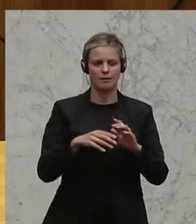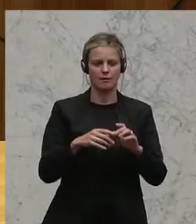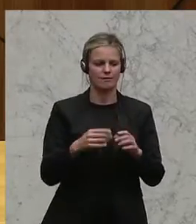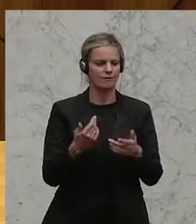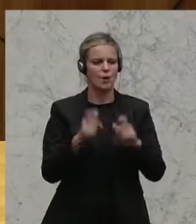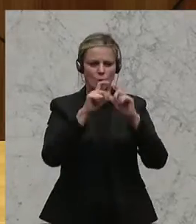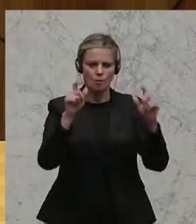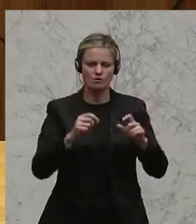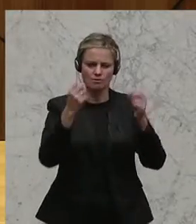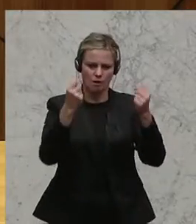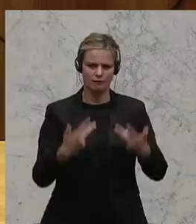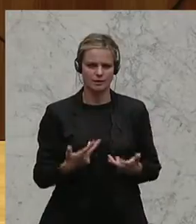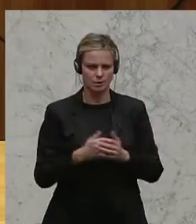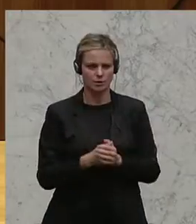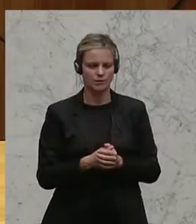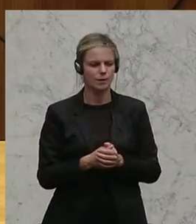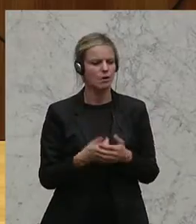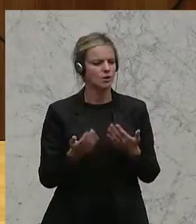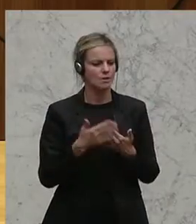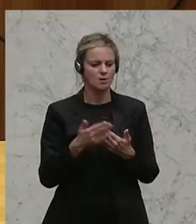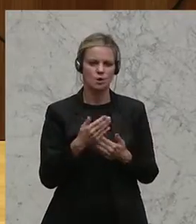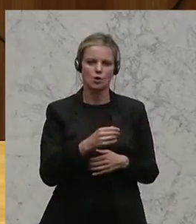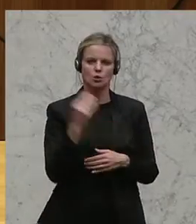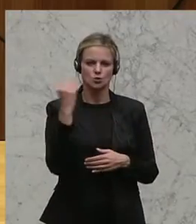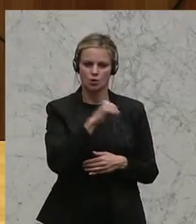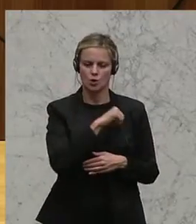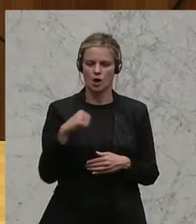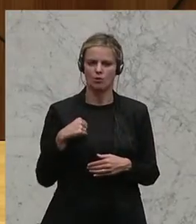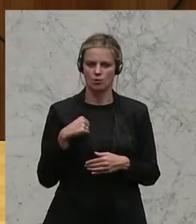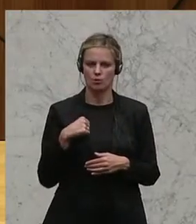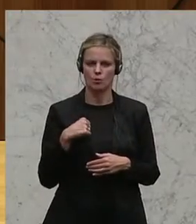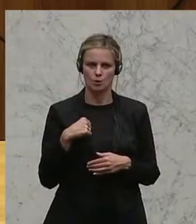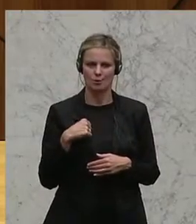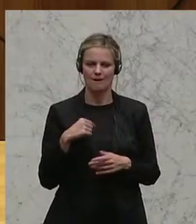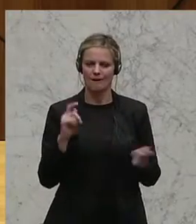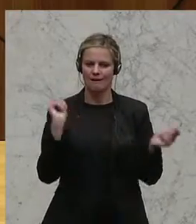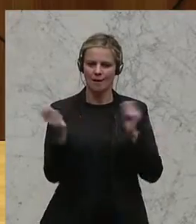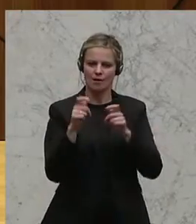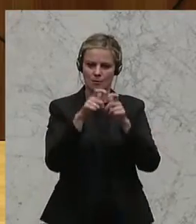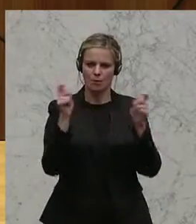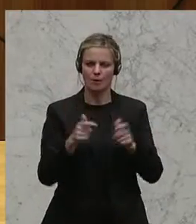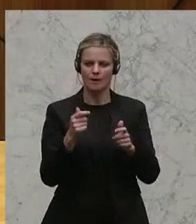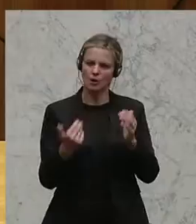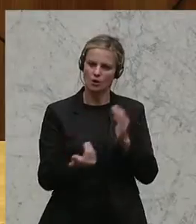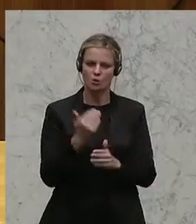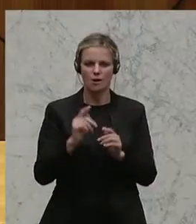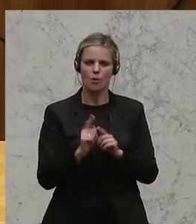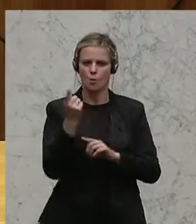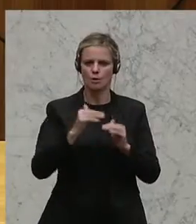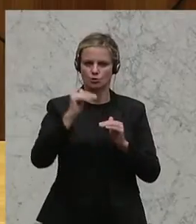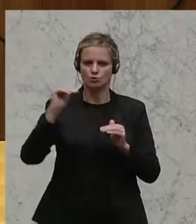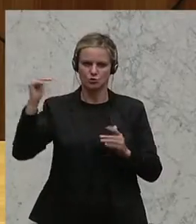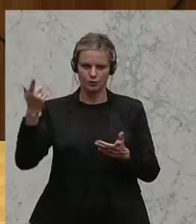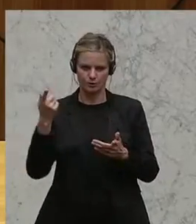Überschriftenaufzählung. Also die Möglichkeit, schulautonom über die Verschiebung des Reformprojektes neue Oberstufe zu entscheiden.